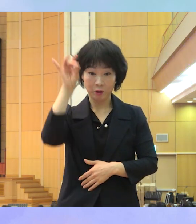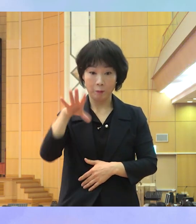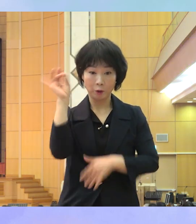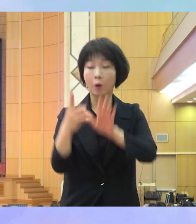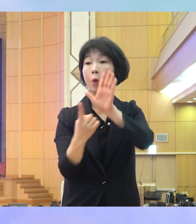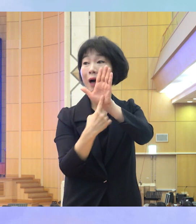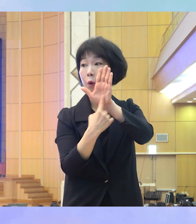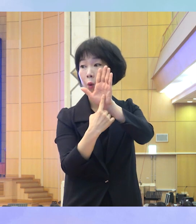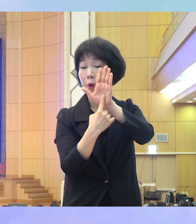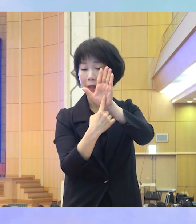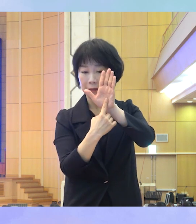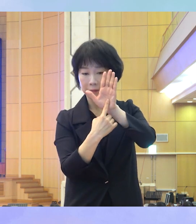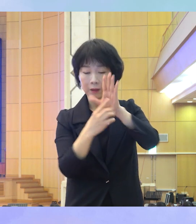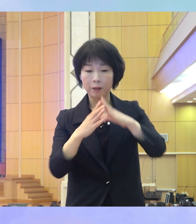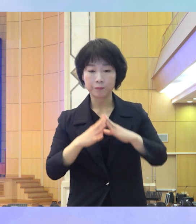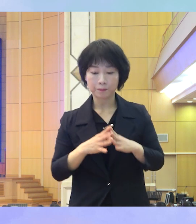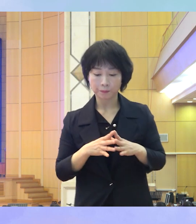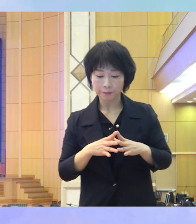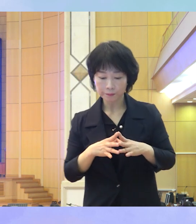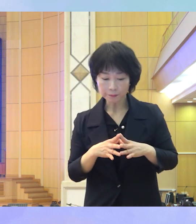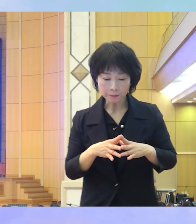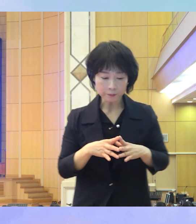말씀부터 드리겠습니다.